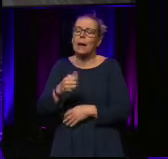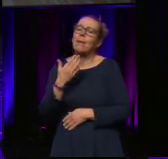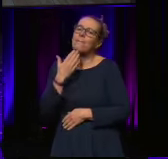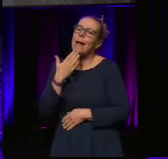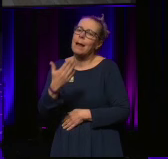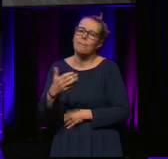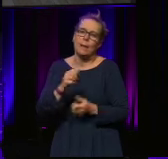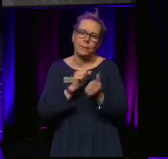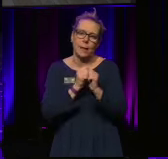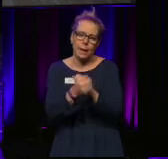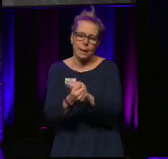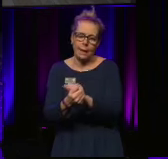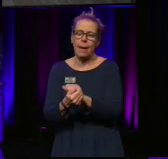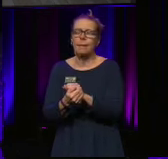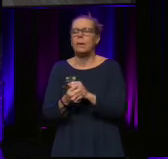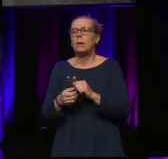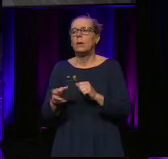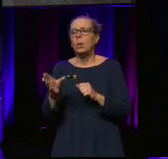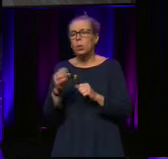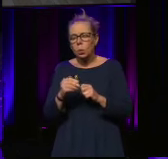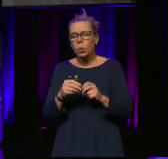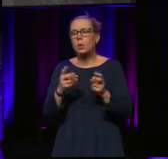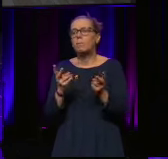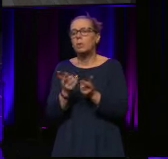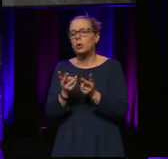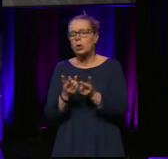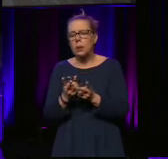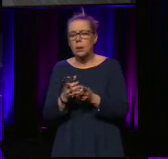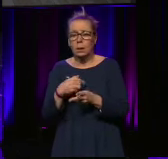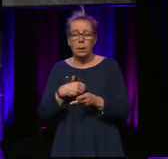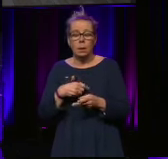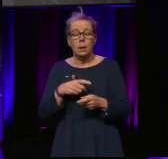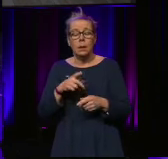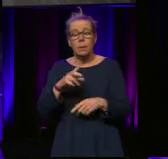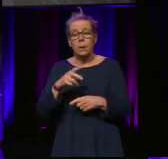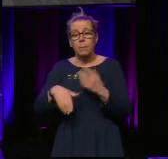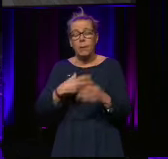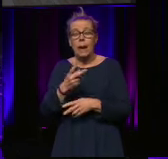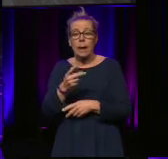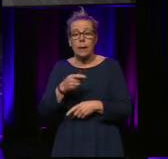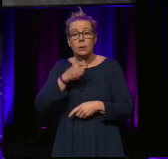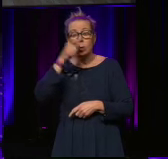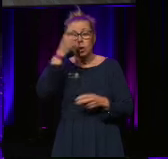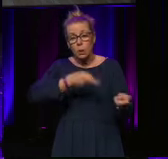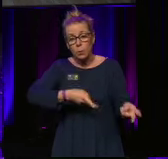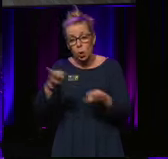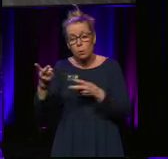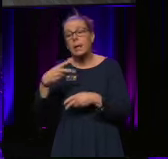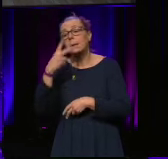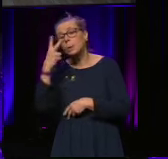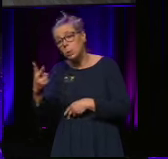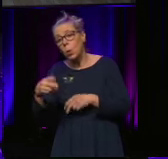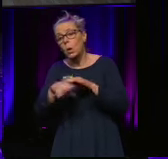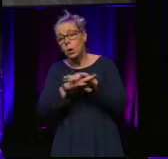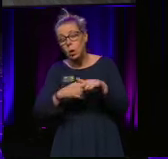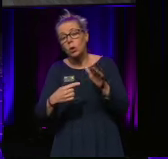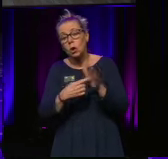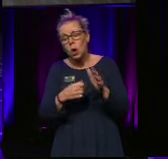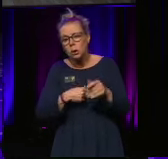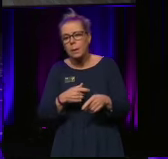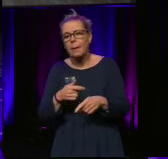välfärdsförändringar. Och det, då innebar det att man bland annat bland socialdemokraterna såg grundlagen som en potentiell